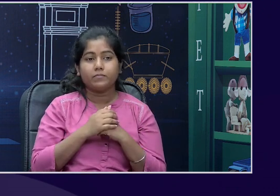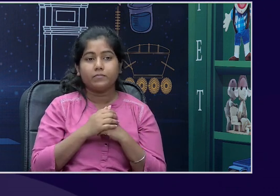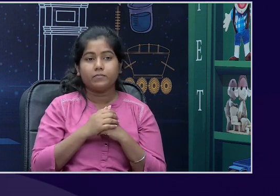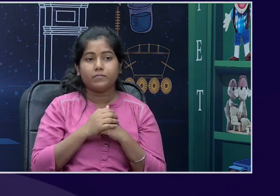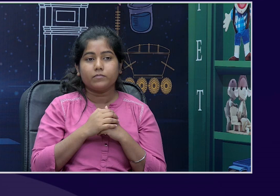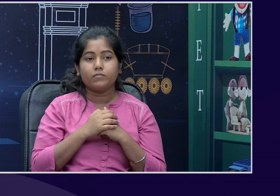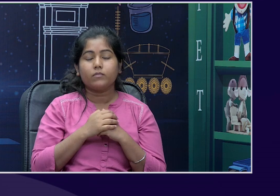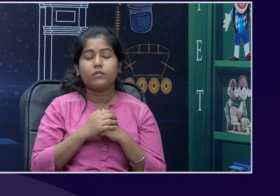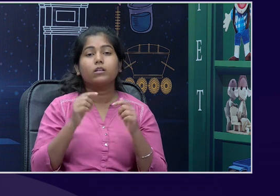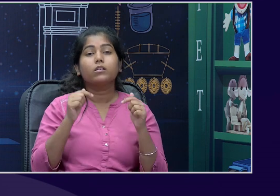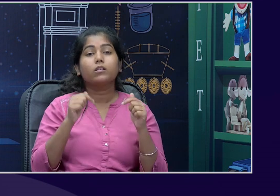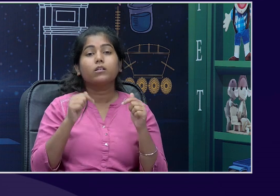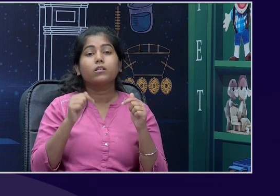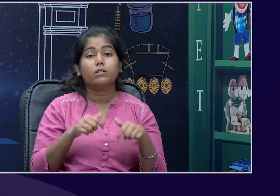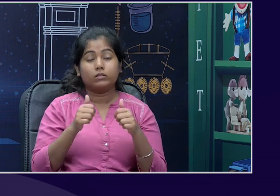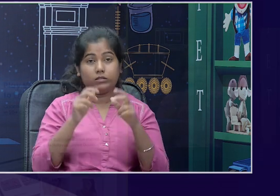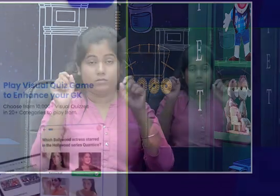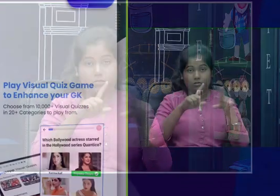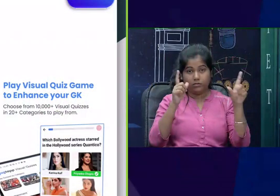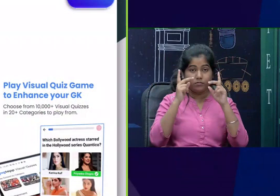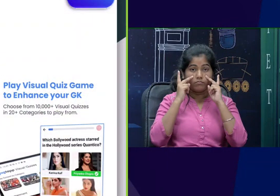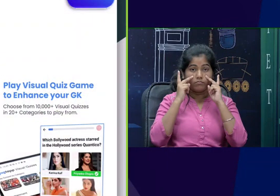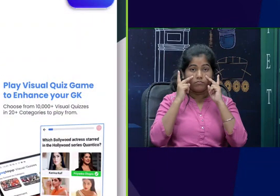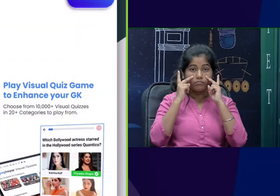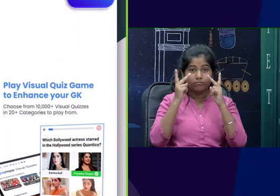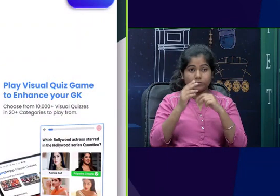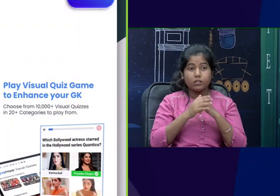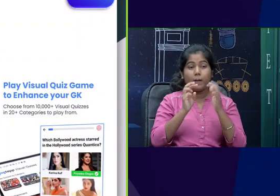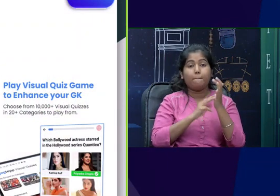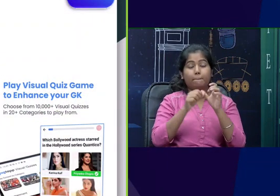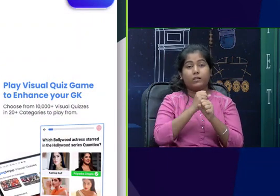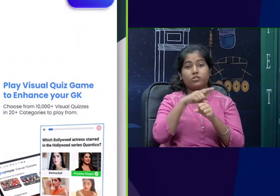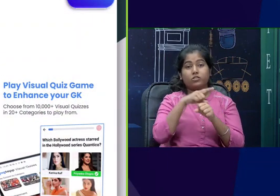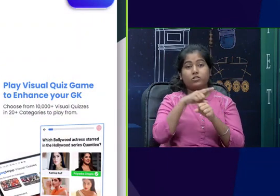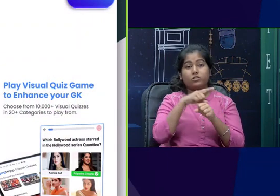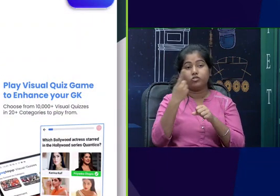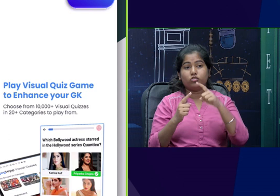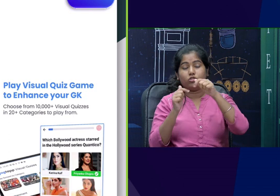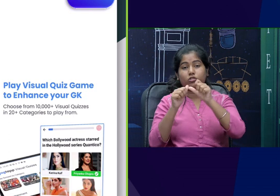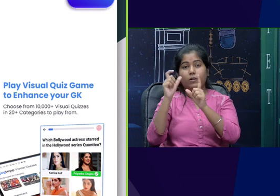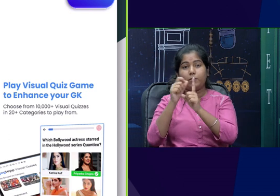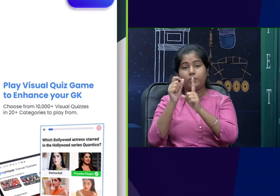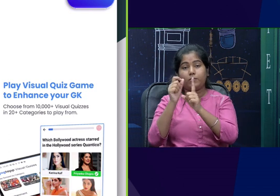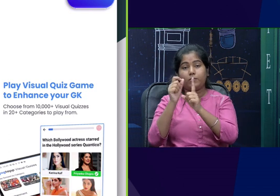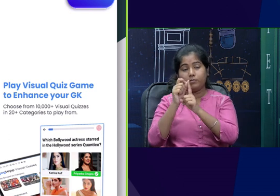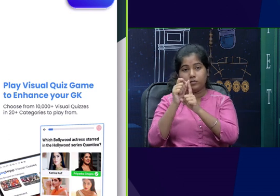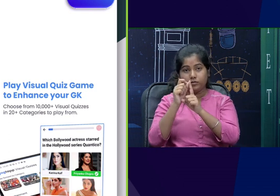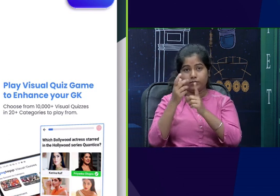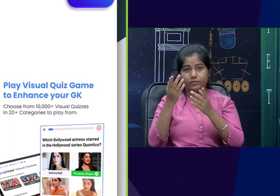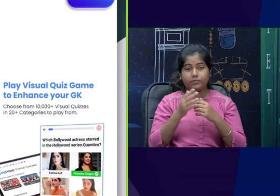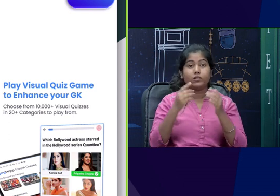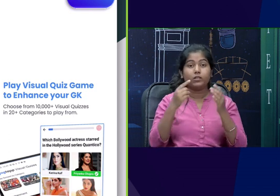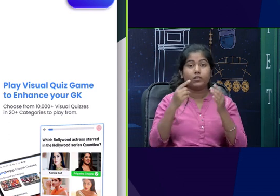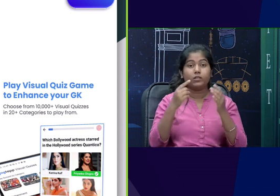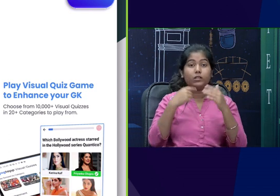इसमें मैं बहुत ही अच्छा मल्टी पर्पज ऐप है, और इसमें हमारे पास